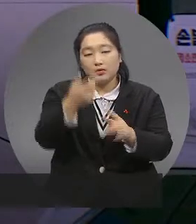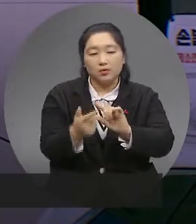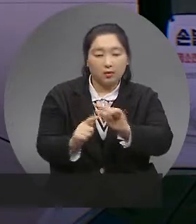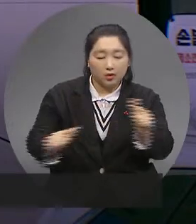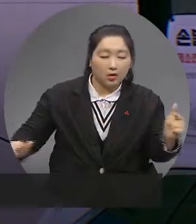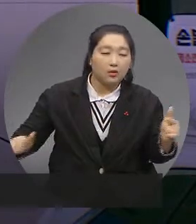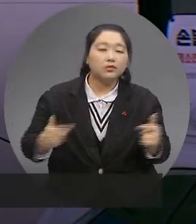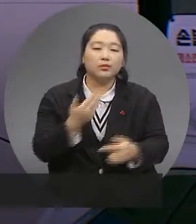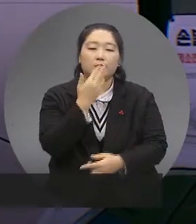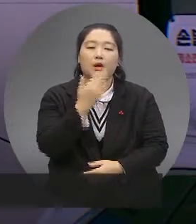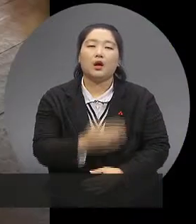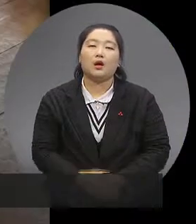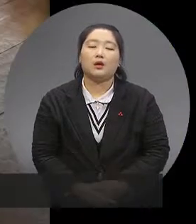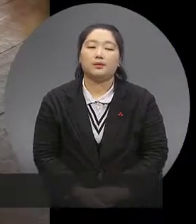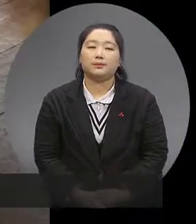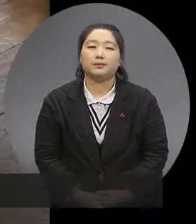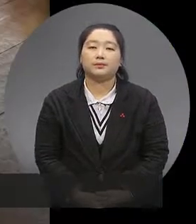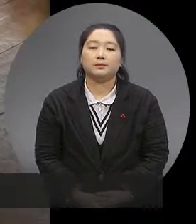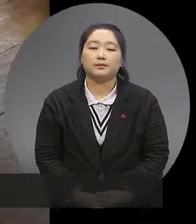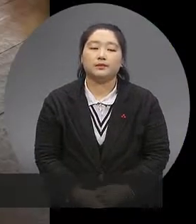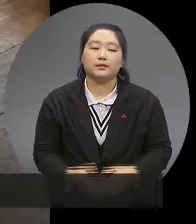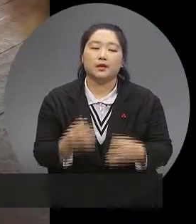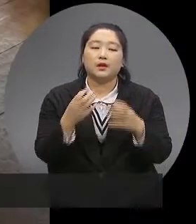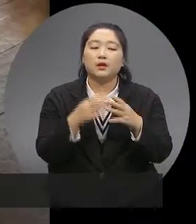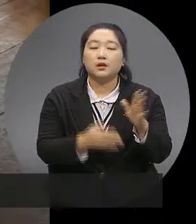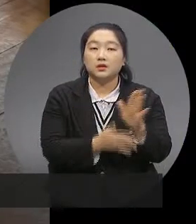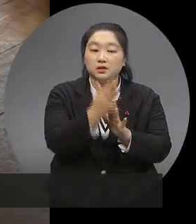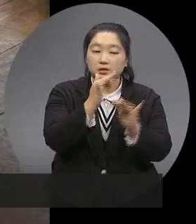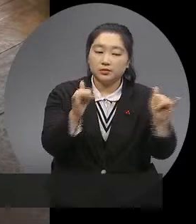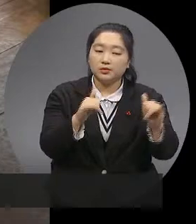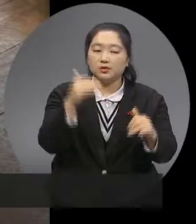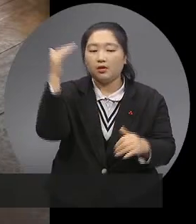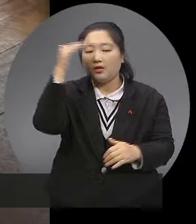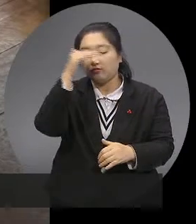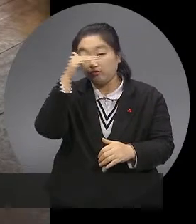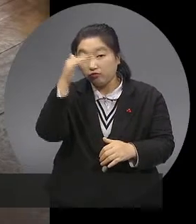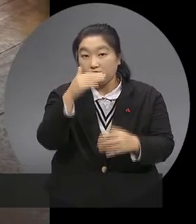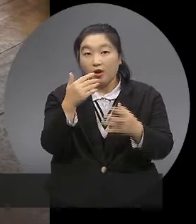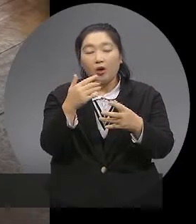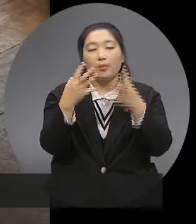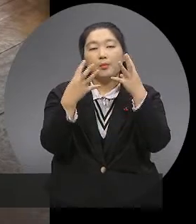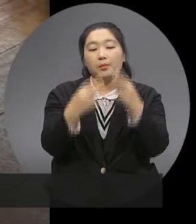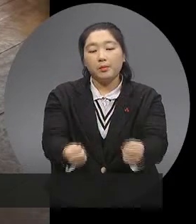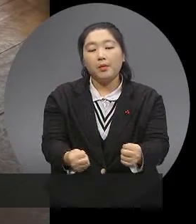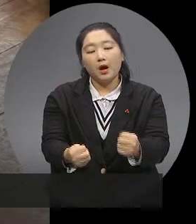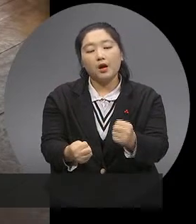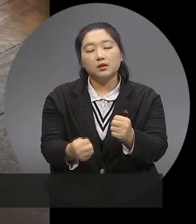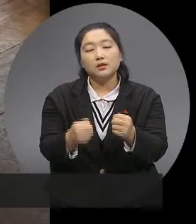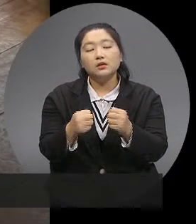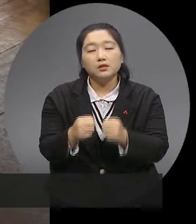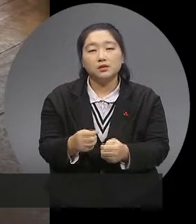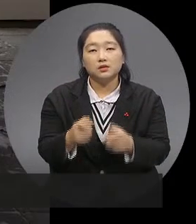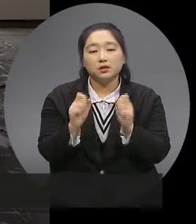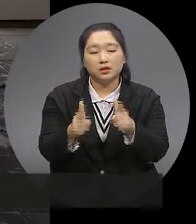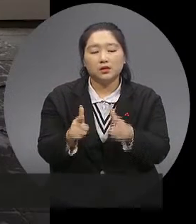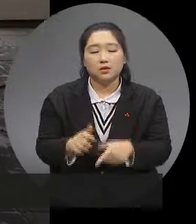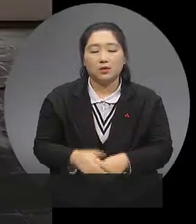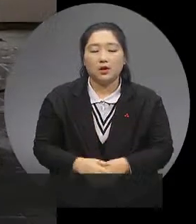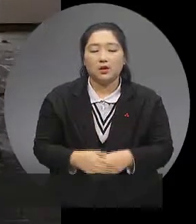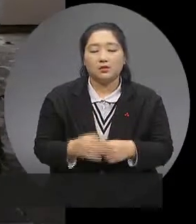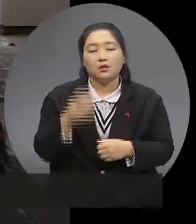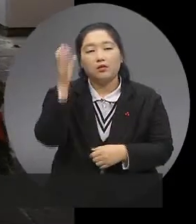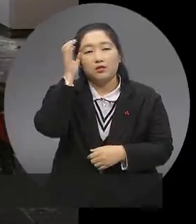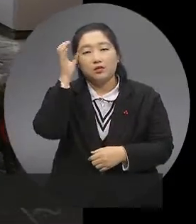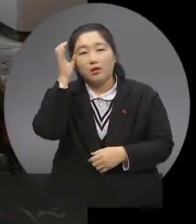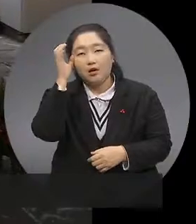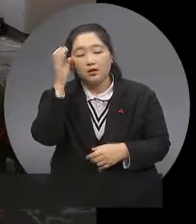좀 더 문화예술이 다채로워지고 좀 시민분들께도 돌아갈 수 있는 그 예술 향유 기회가 많아지는